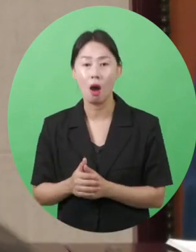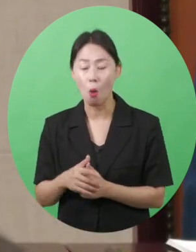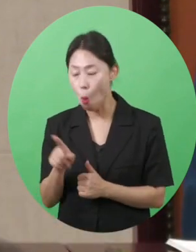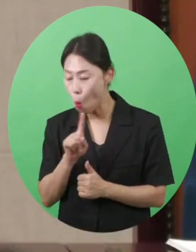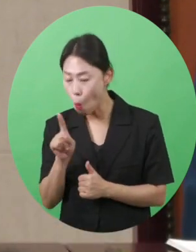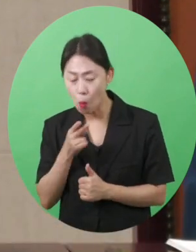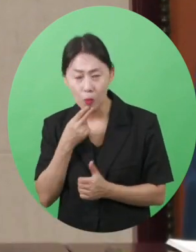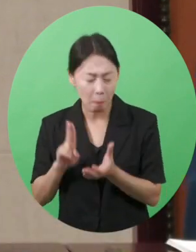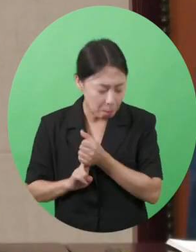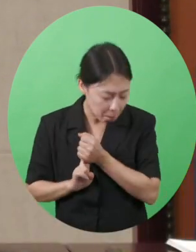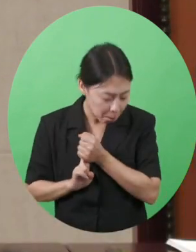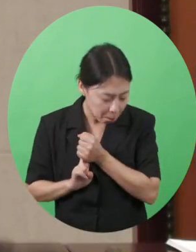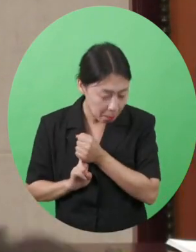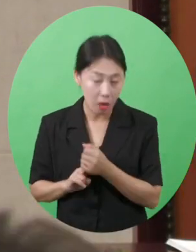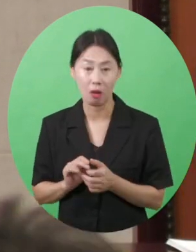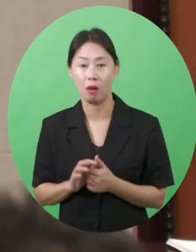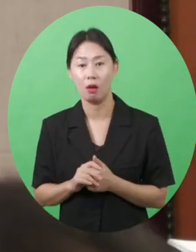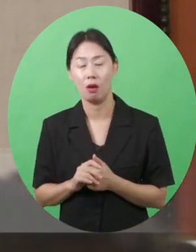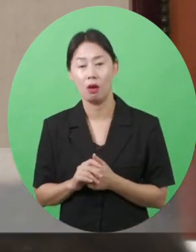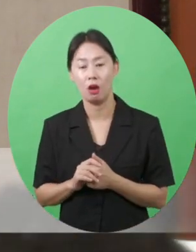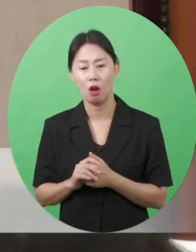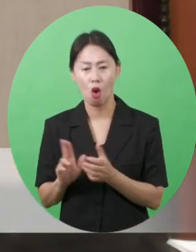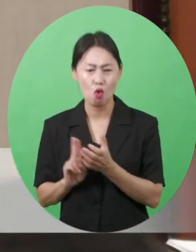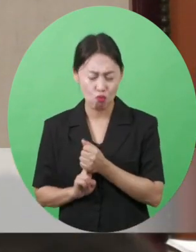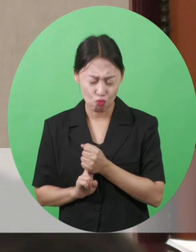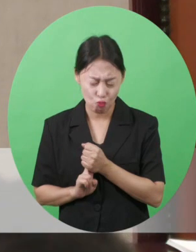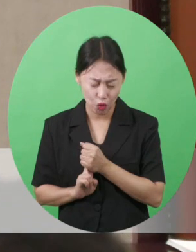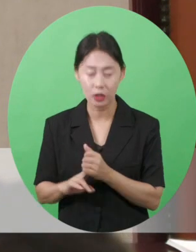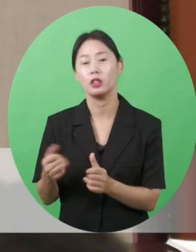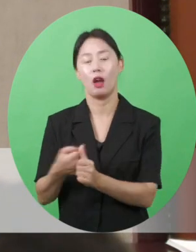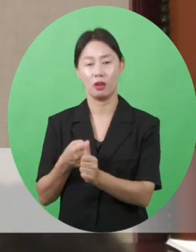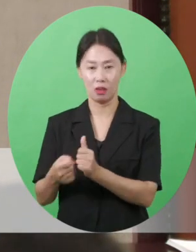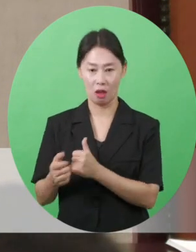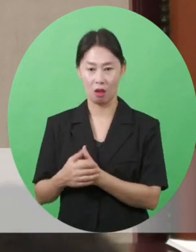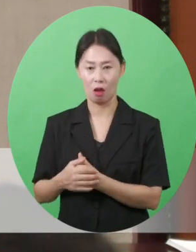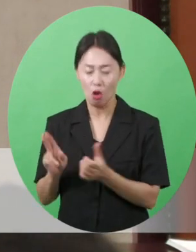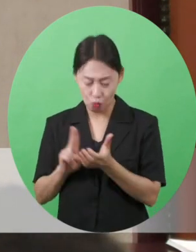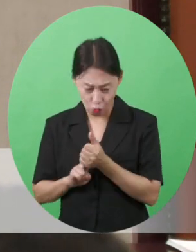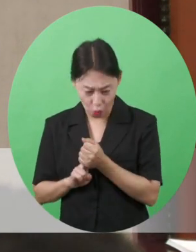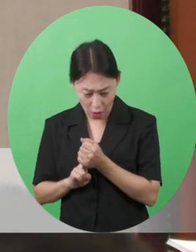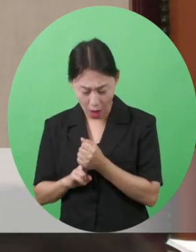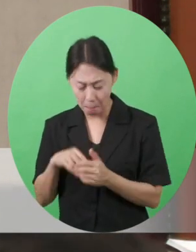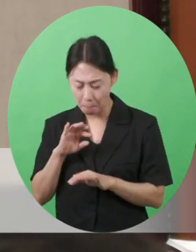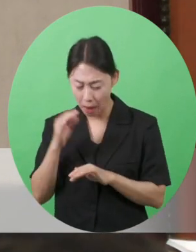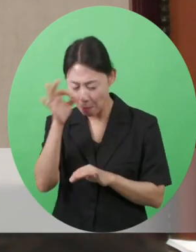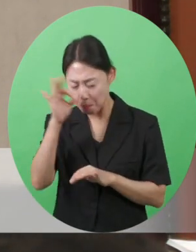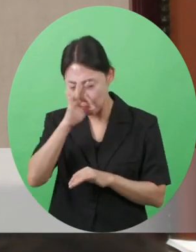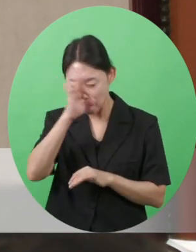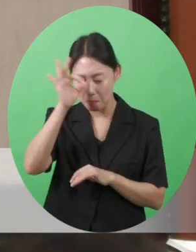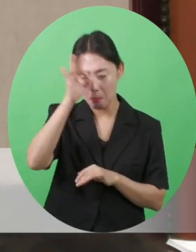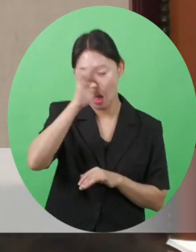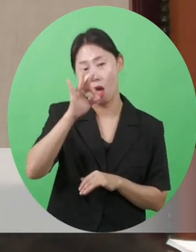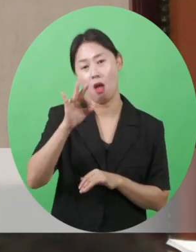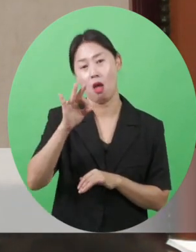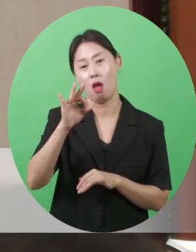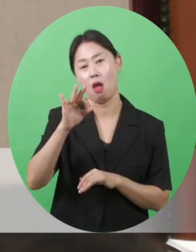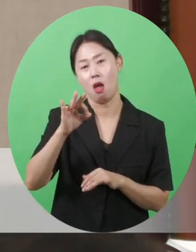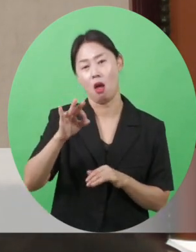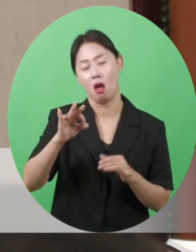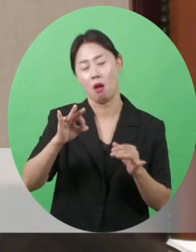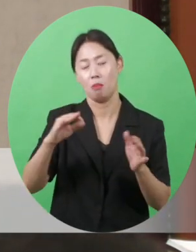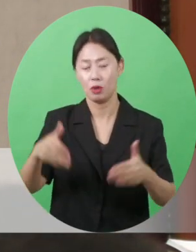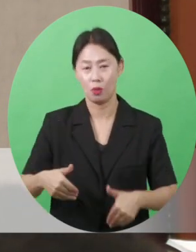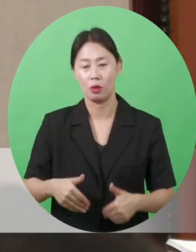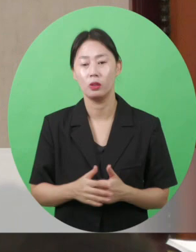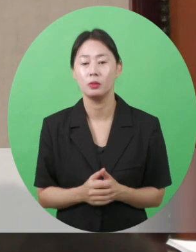드러나지가 않습니다. 이런 문제점들 그래서 숨겨진 학대를 발견할 수 있는 대책 마련이 필요하다라고